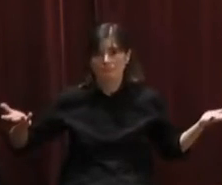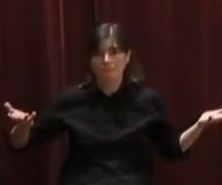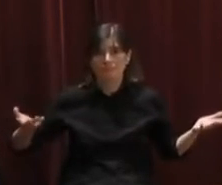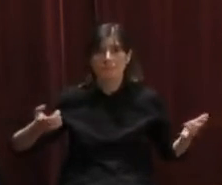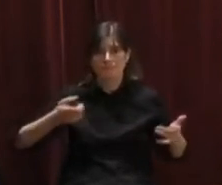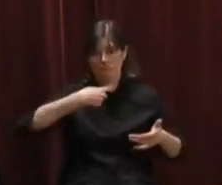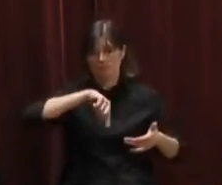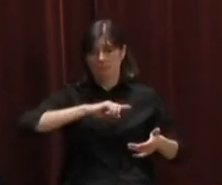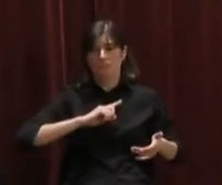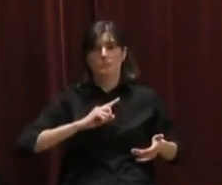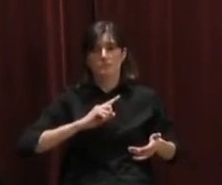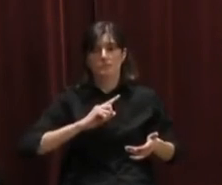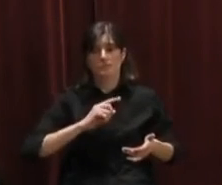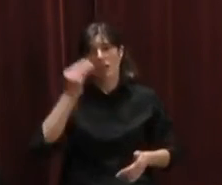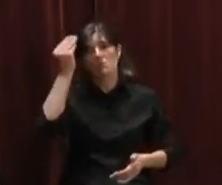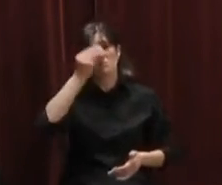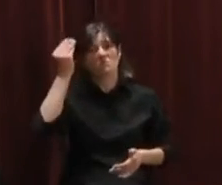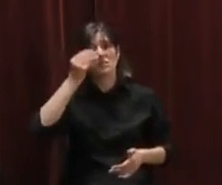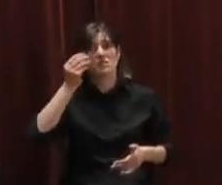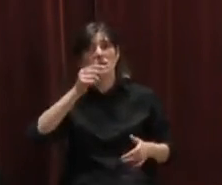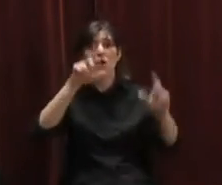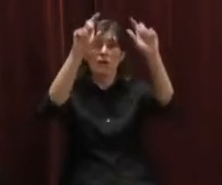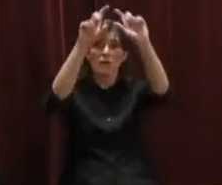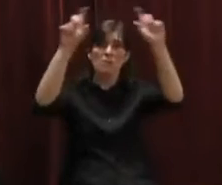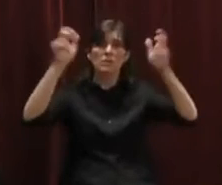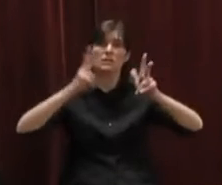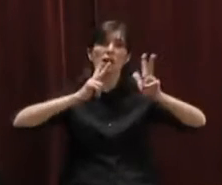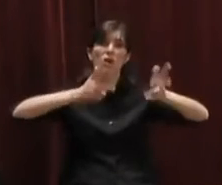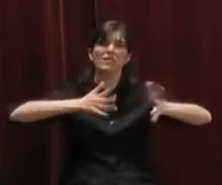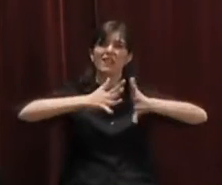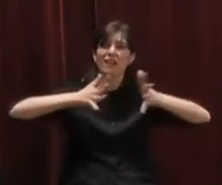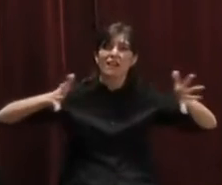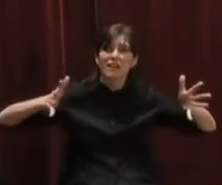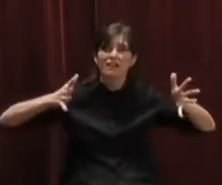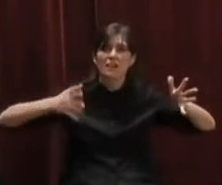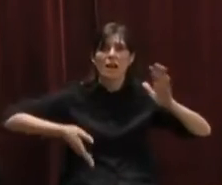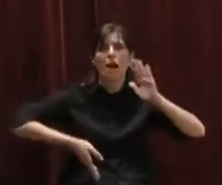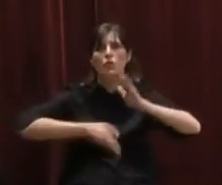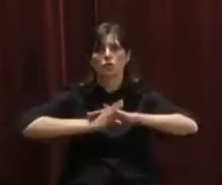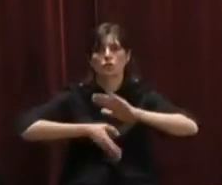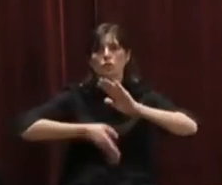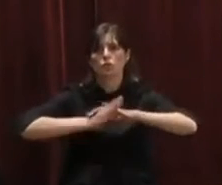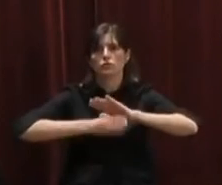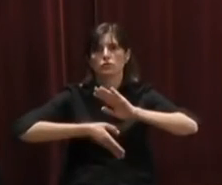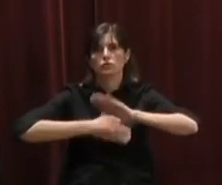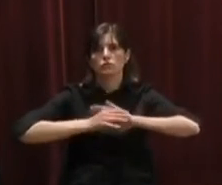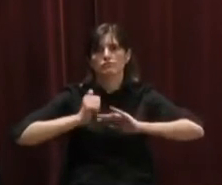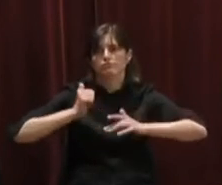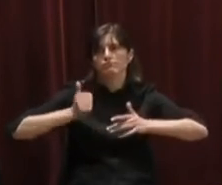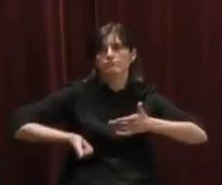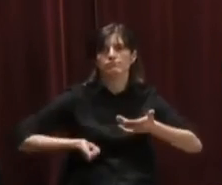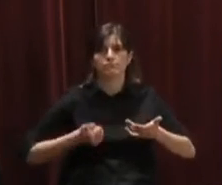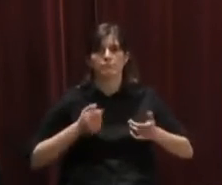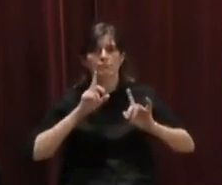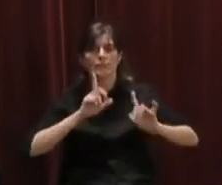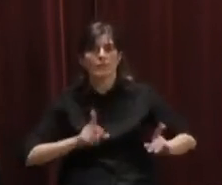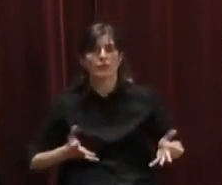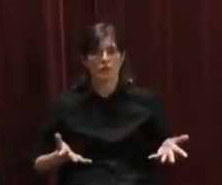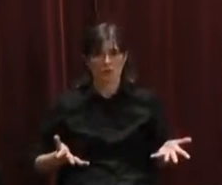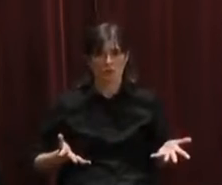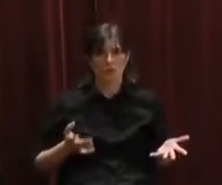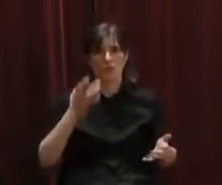encara uns privilegiats. Pensem que el nombre d'inspector turístic no és suficient i que, de fet, hem lluitat cada